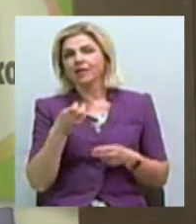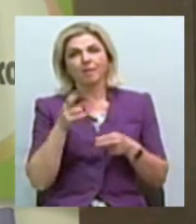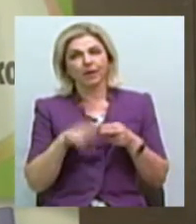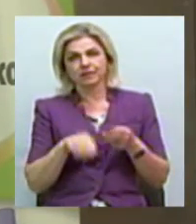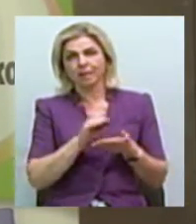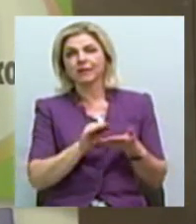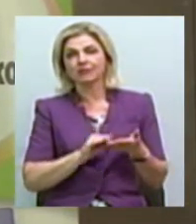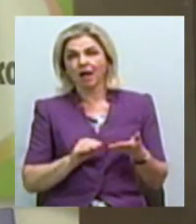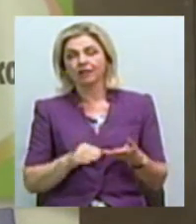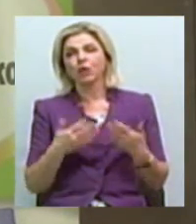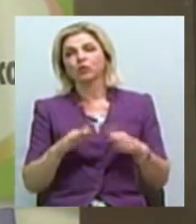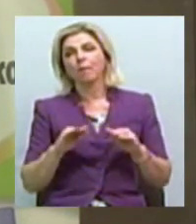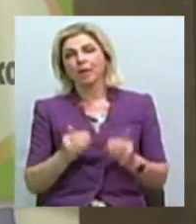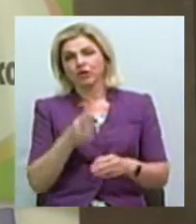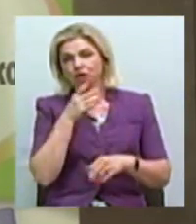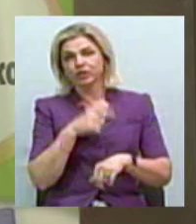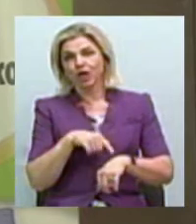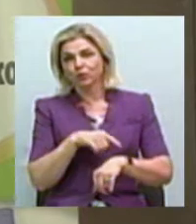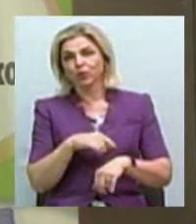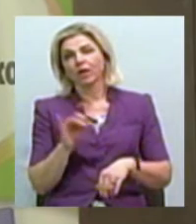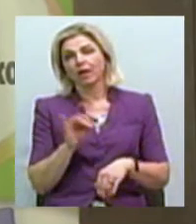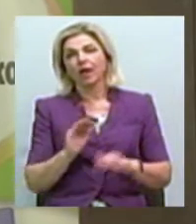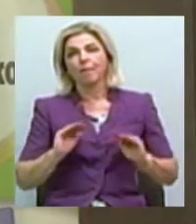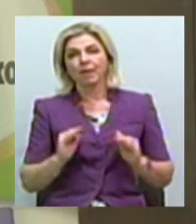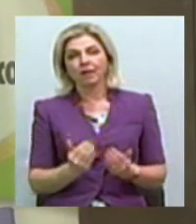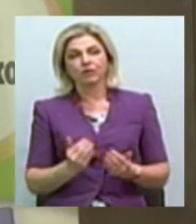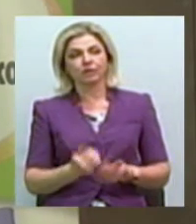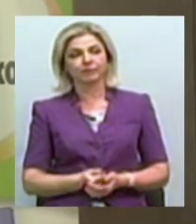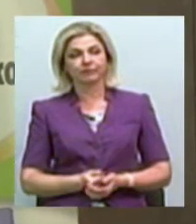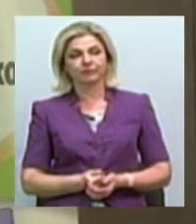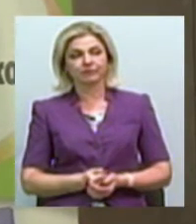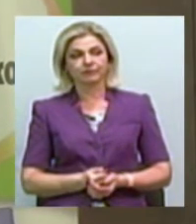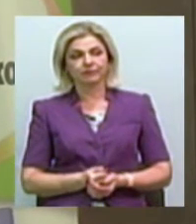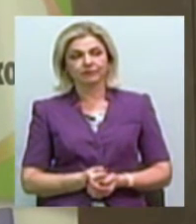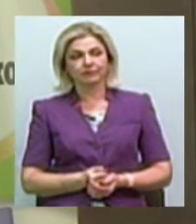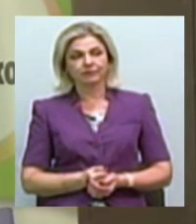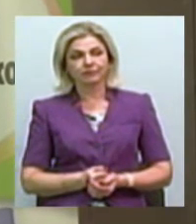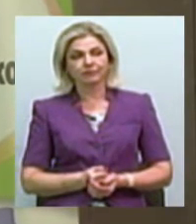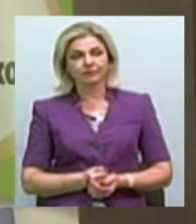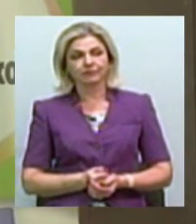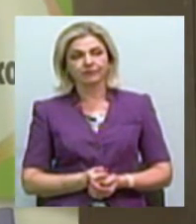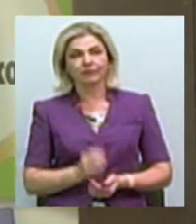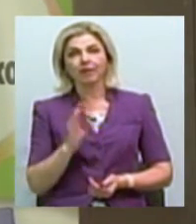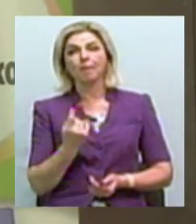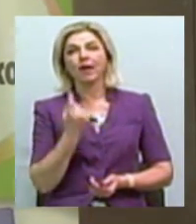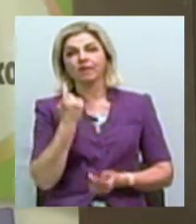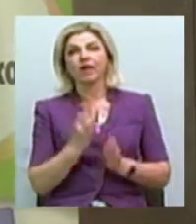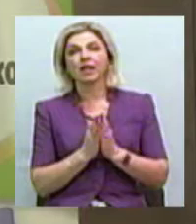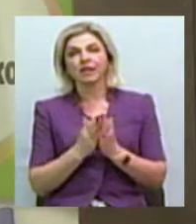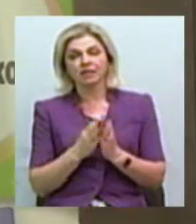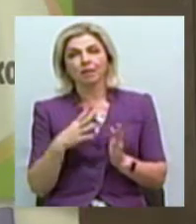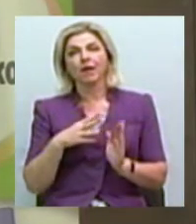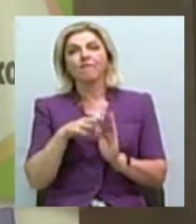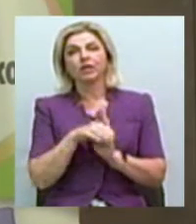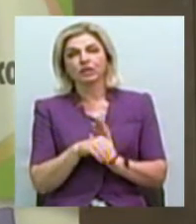що, правда, менше часу і менше, знаєте, вже в першій книзі